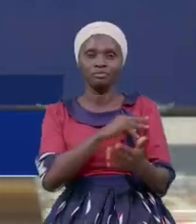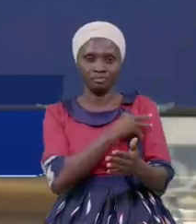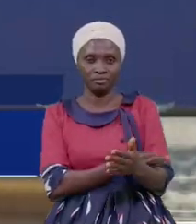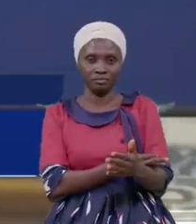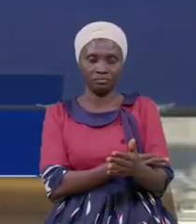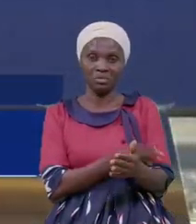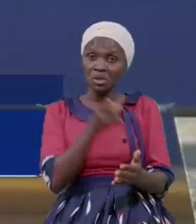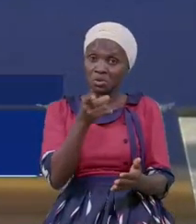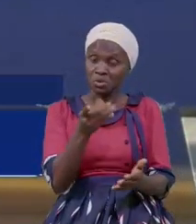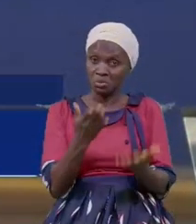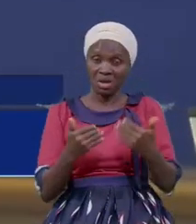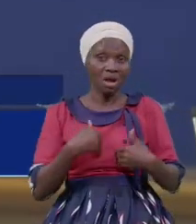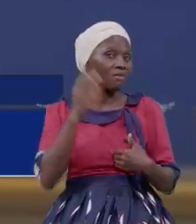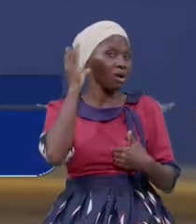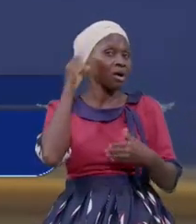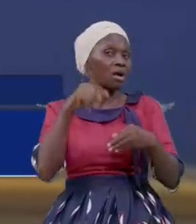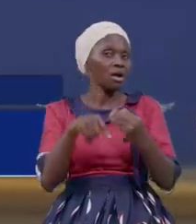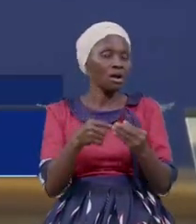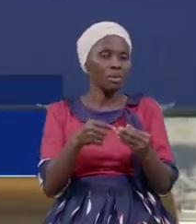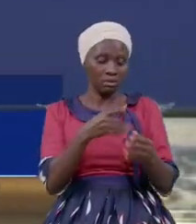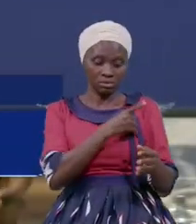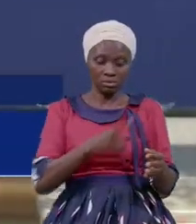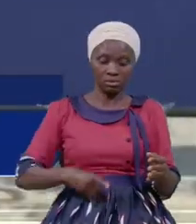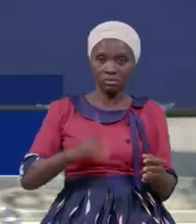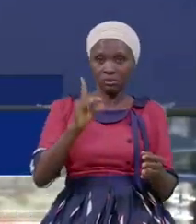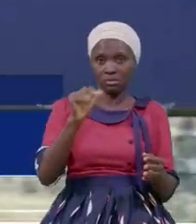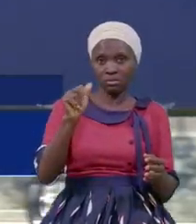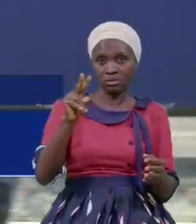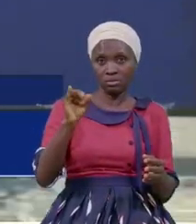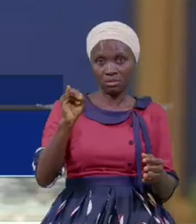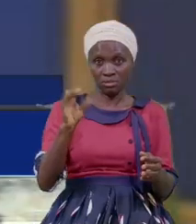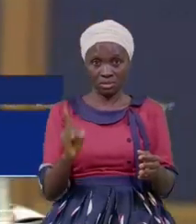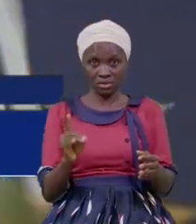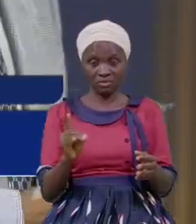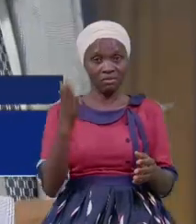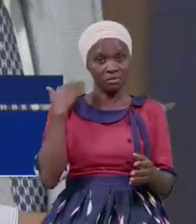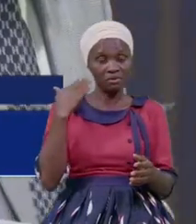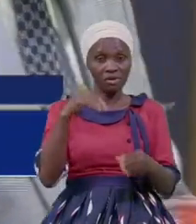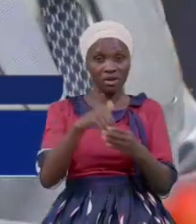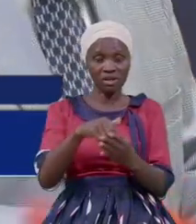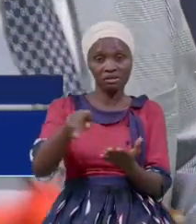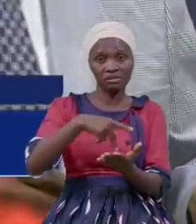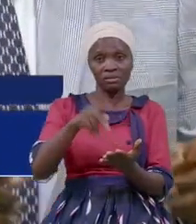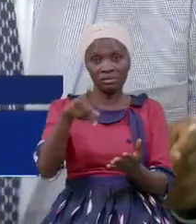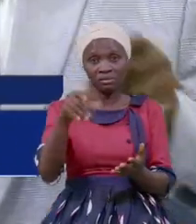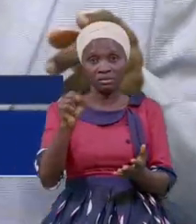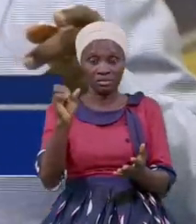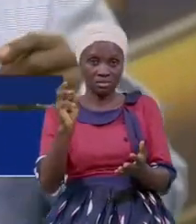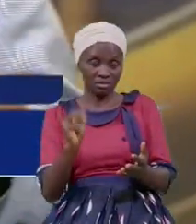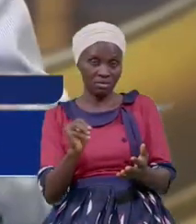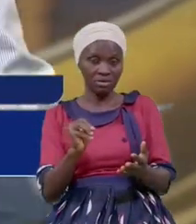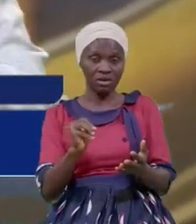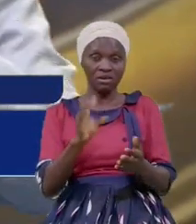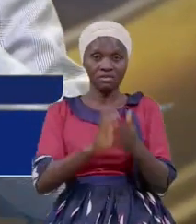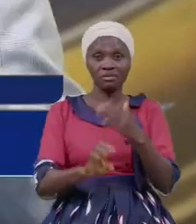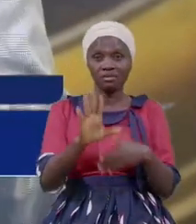vous aurez entendu parler en psaume 51 David qui a fait cette prière psaume